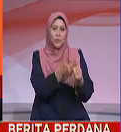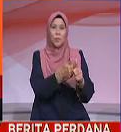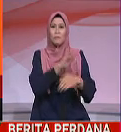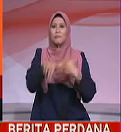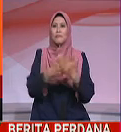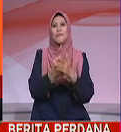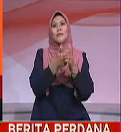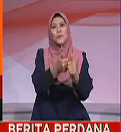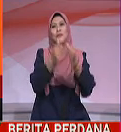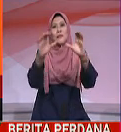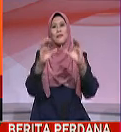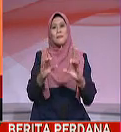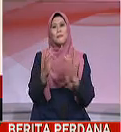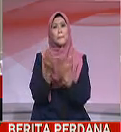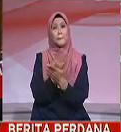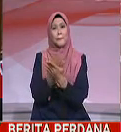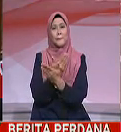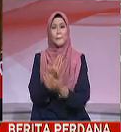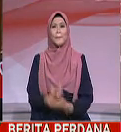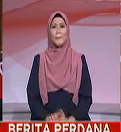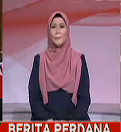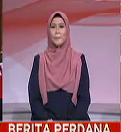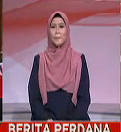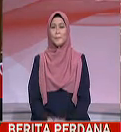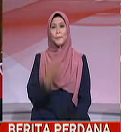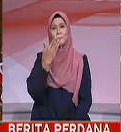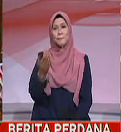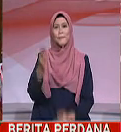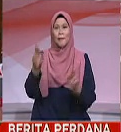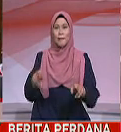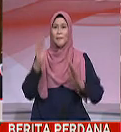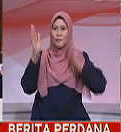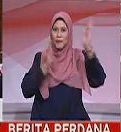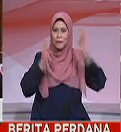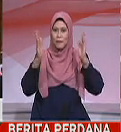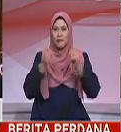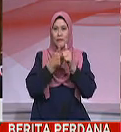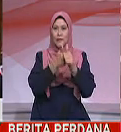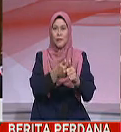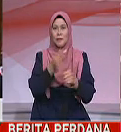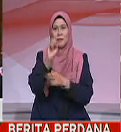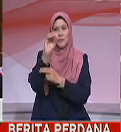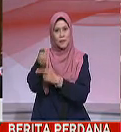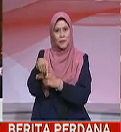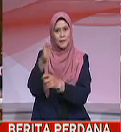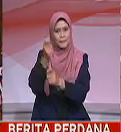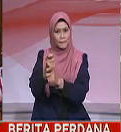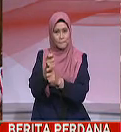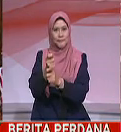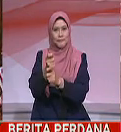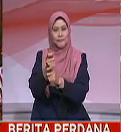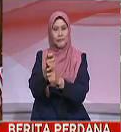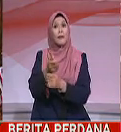norma dan kebiasaan baharu. Terima kasih rakyat Malaysia kerana mematuhi SOP yang